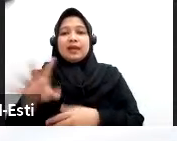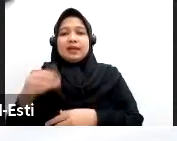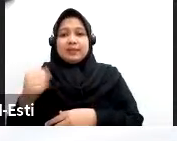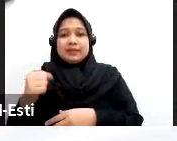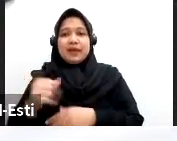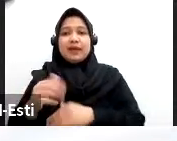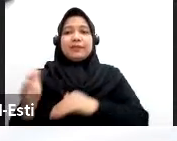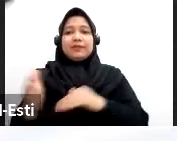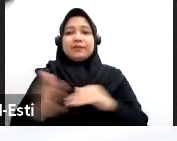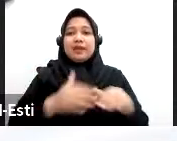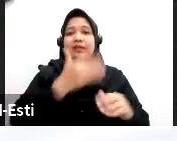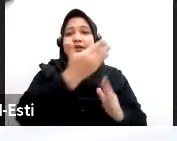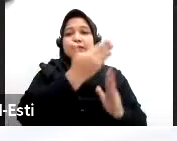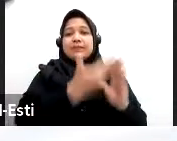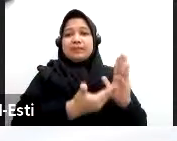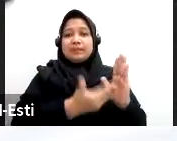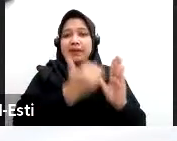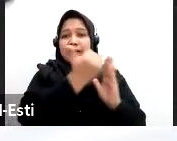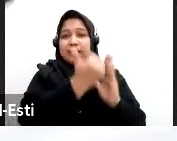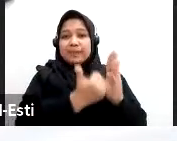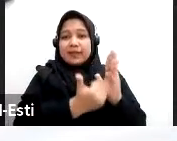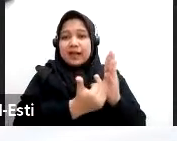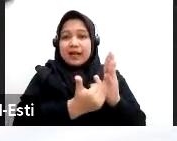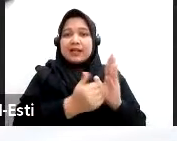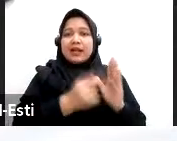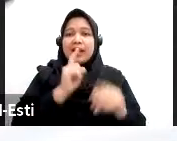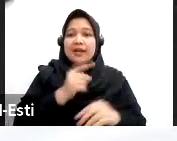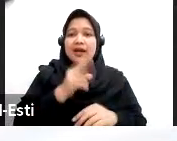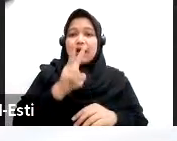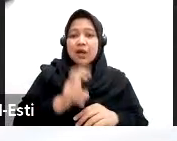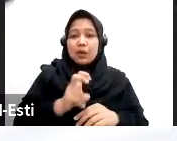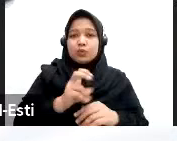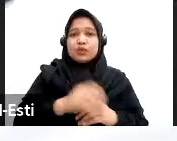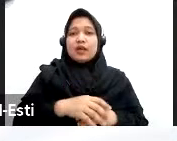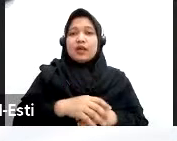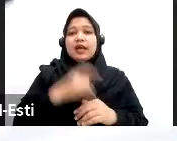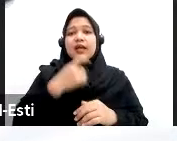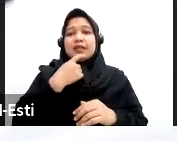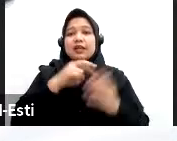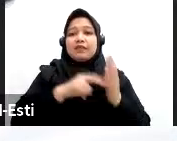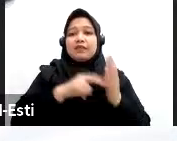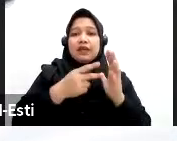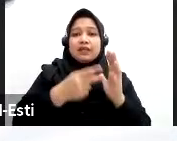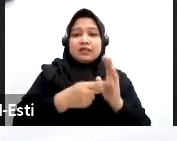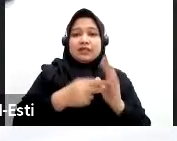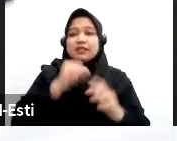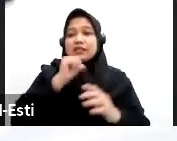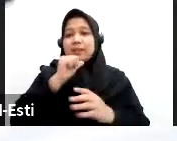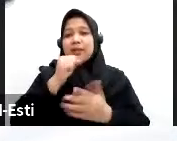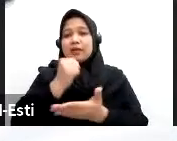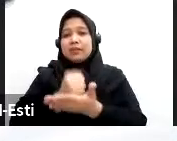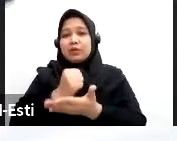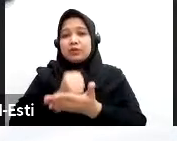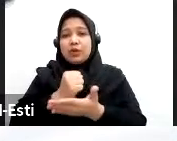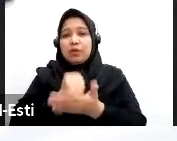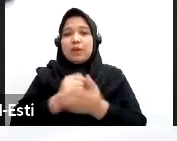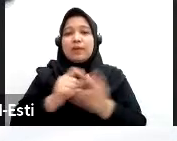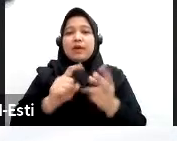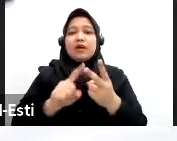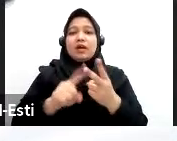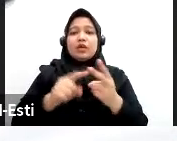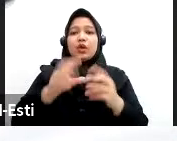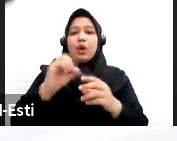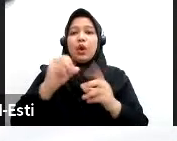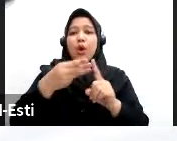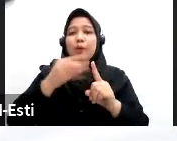kebijakan yang tentu saja perlu ada apapun bentuk instrumen hukumnya yang soal definisi siapapun untuk kepentingannya kemudian objek sengketa yang